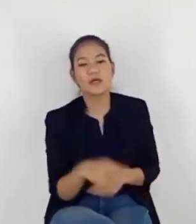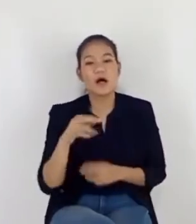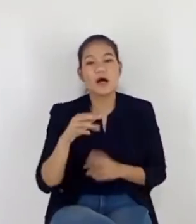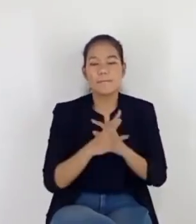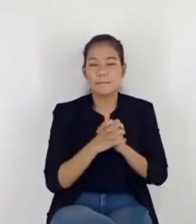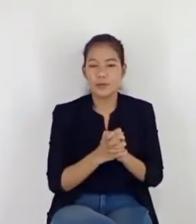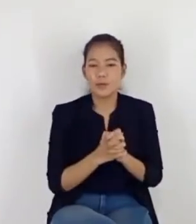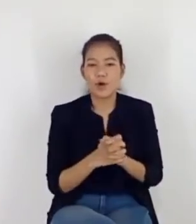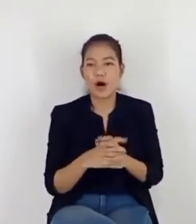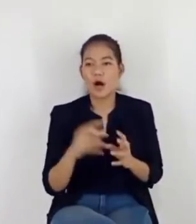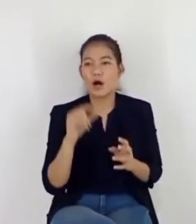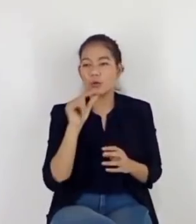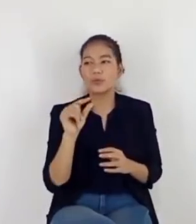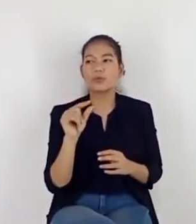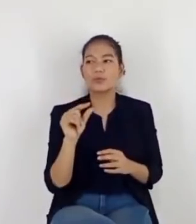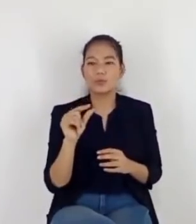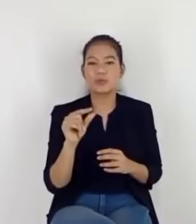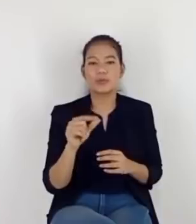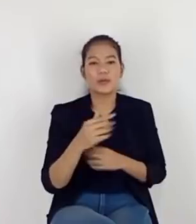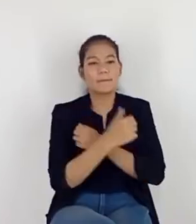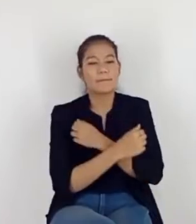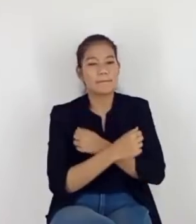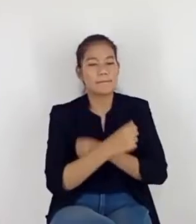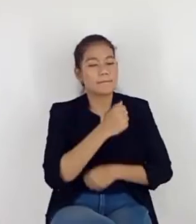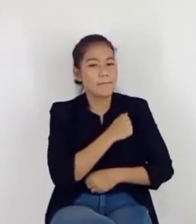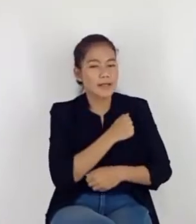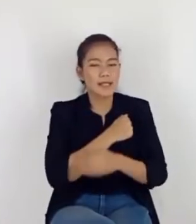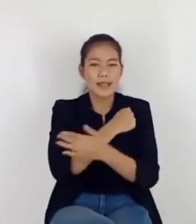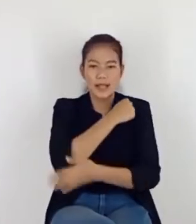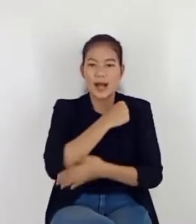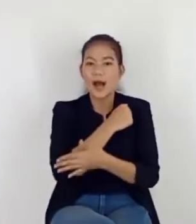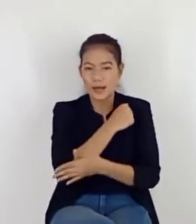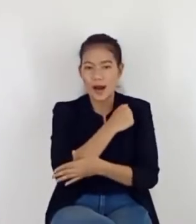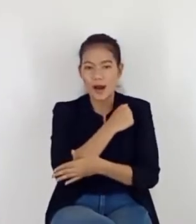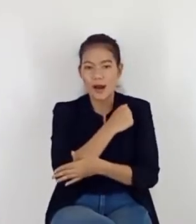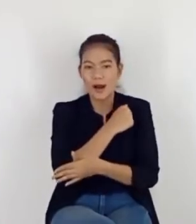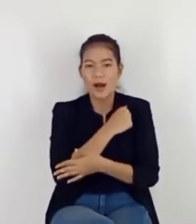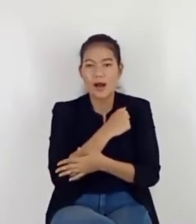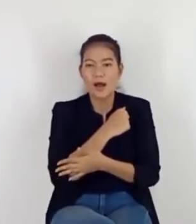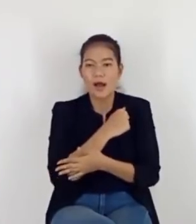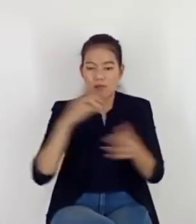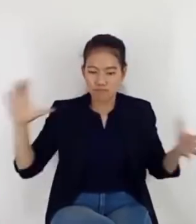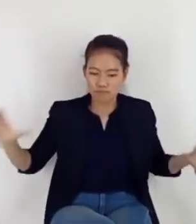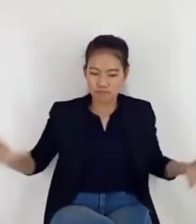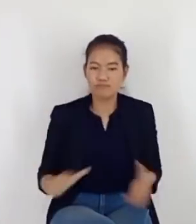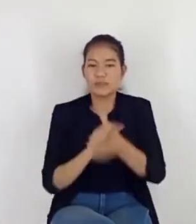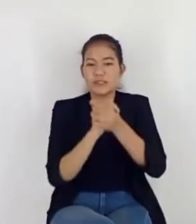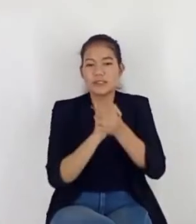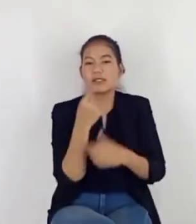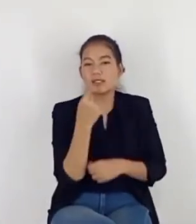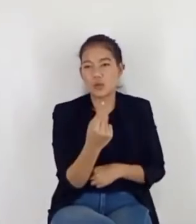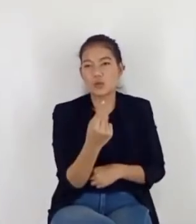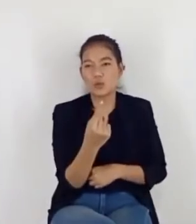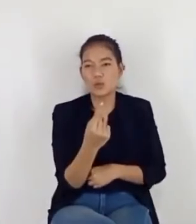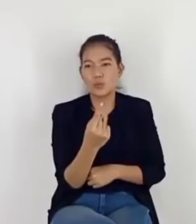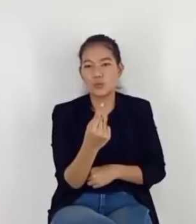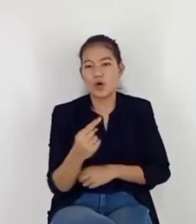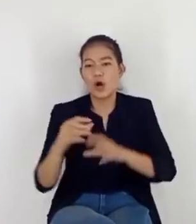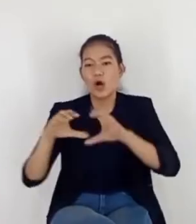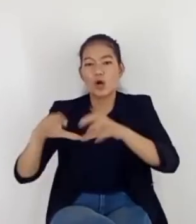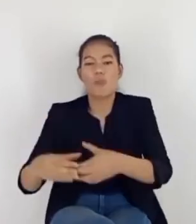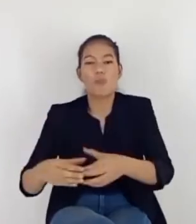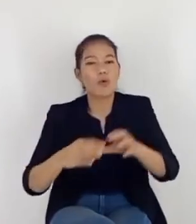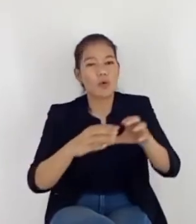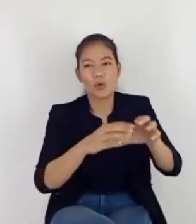ya Tuhan untuk bangsa dan negara kami agar disatukan, terutama kelompok-kelompok